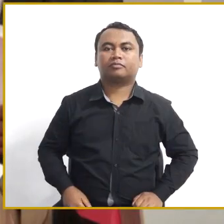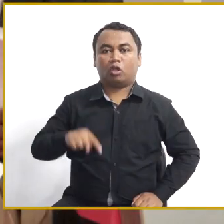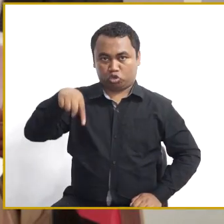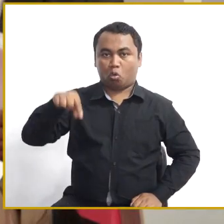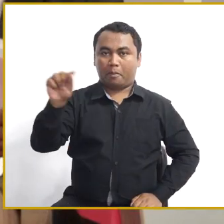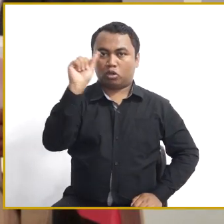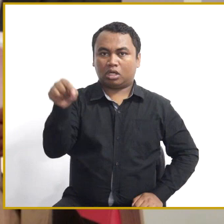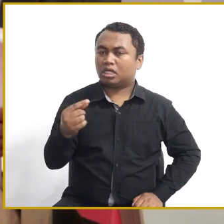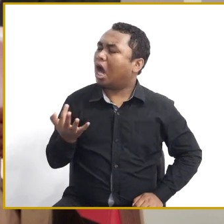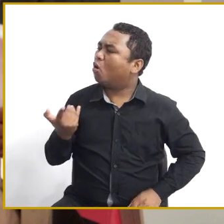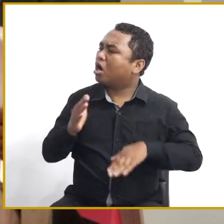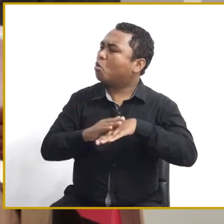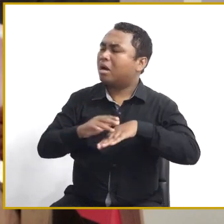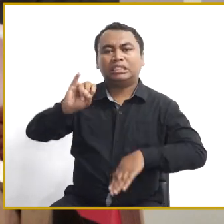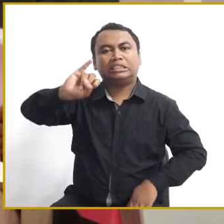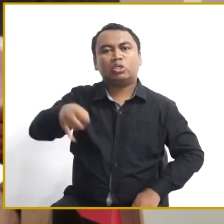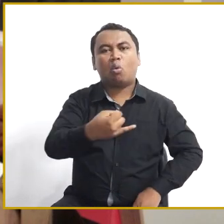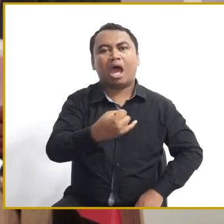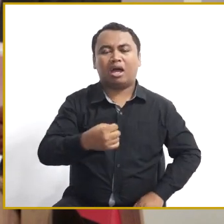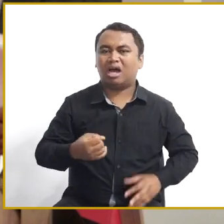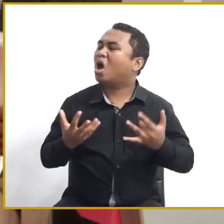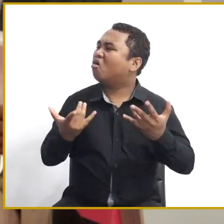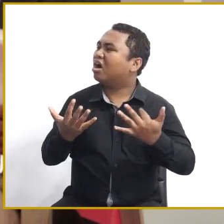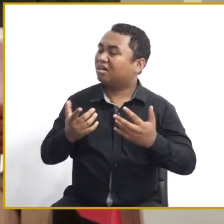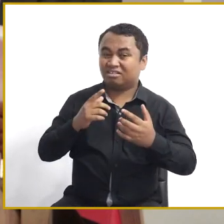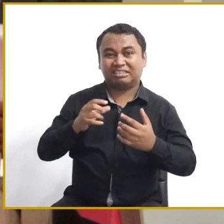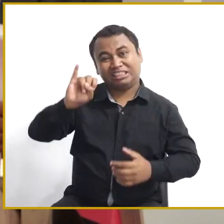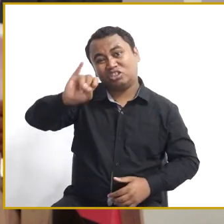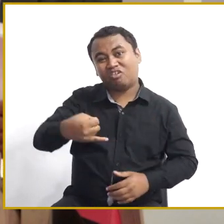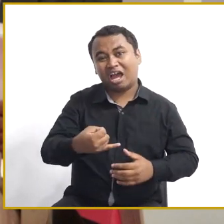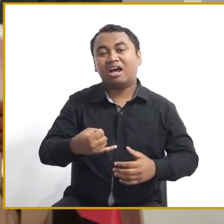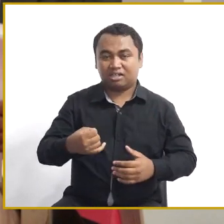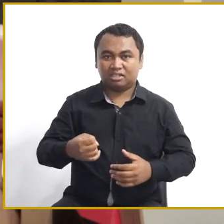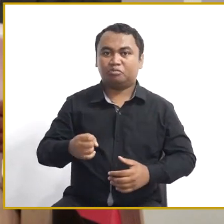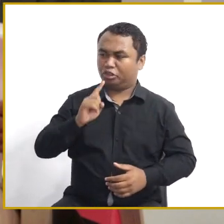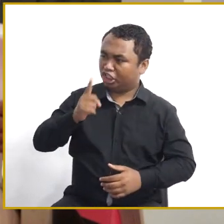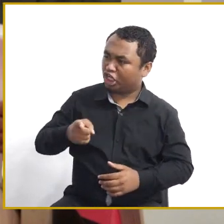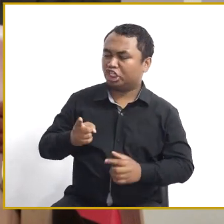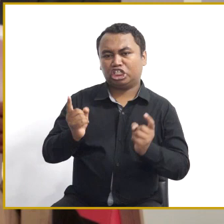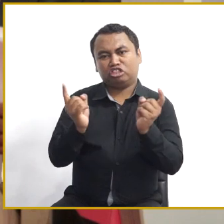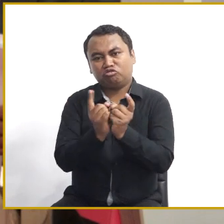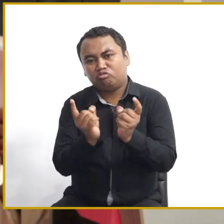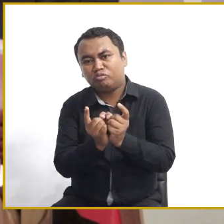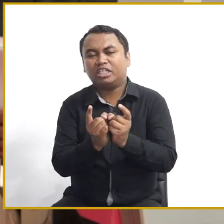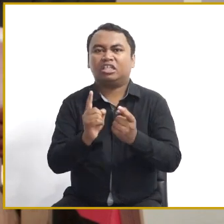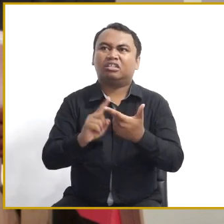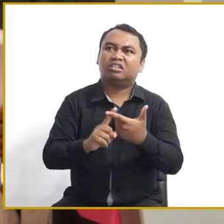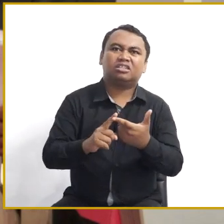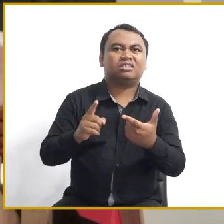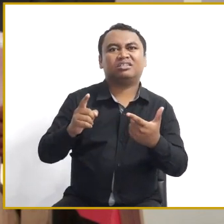tsy fandriam-pahalemana ity vo tamin'ny herinandro teo zao tsika ny mantratra hoe ray alina ny isan'ny balatratra te tsy hanala kely